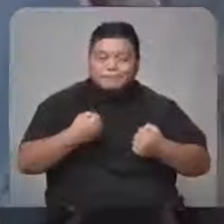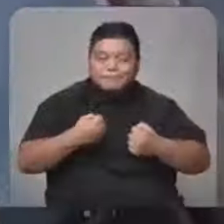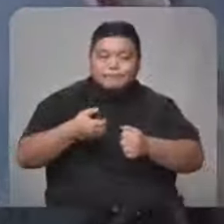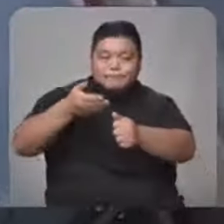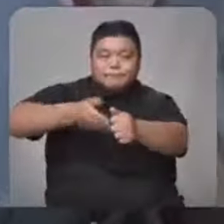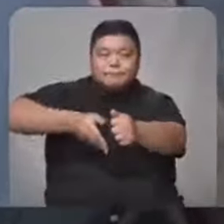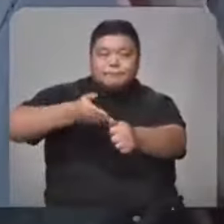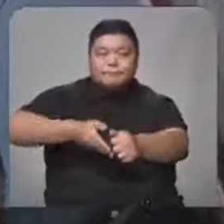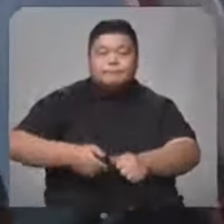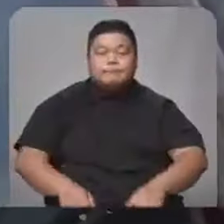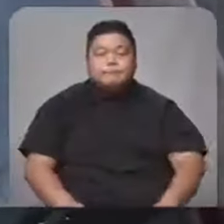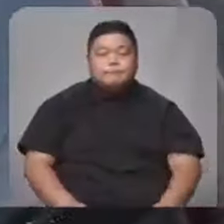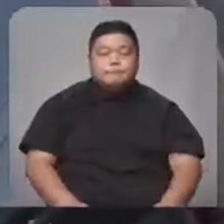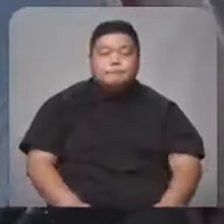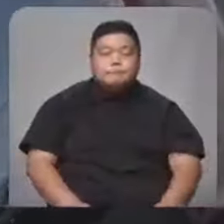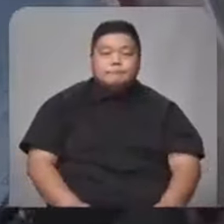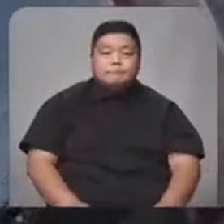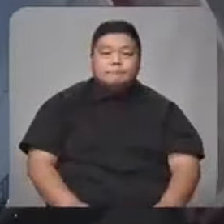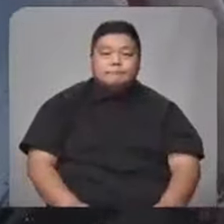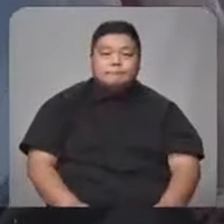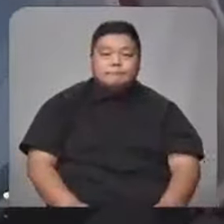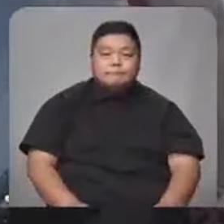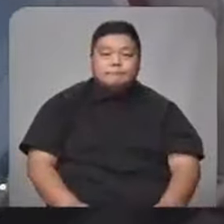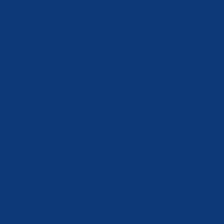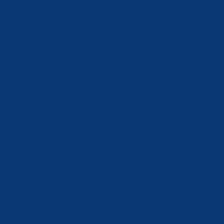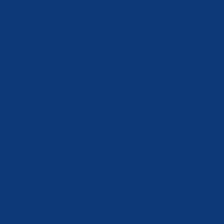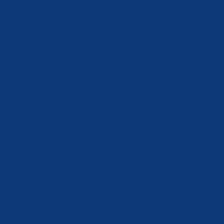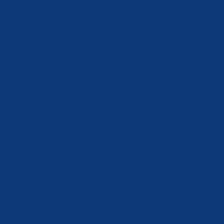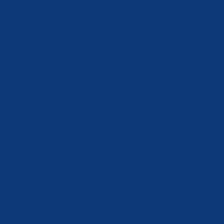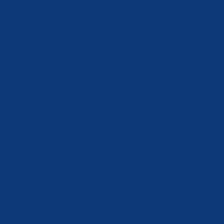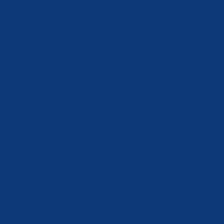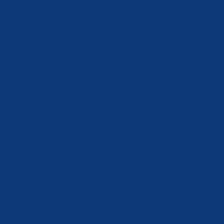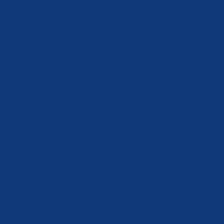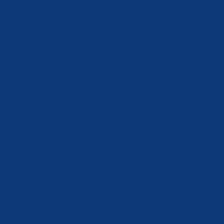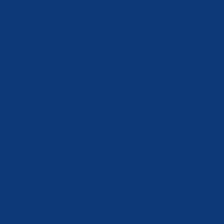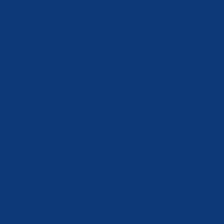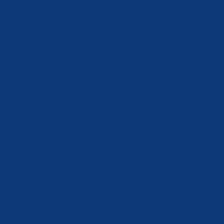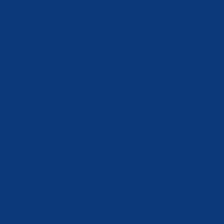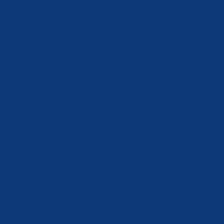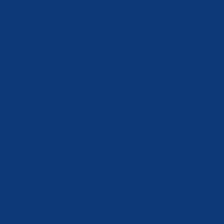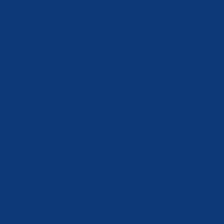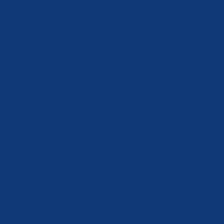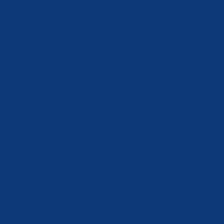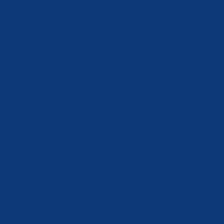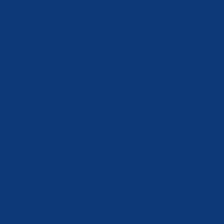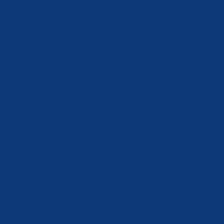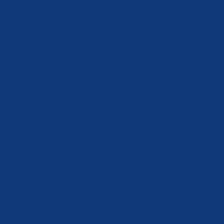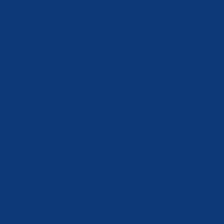당부했습니다 KBS 뉴스 김영준입니다 l